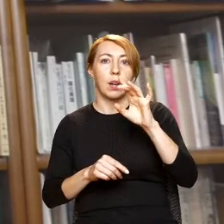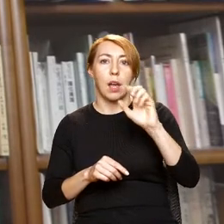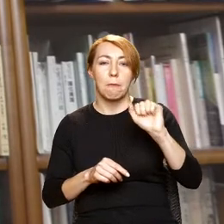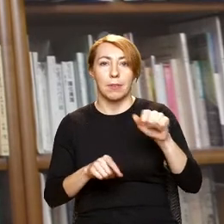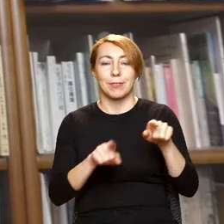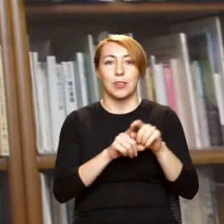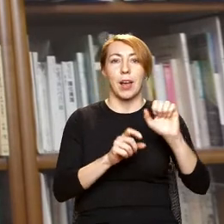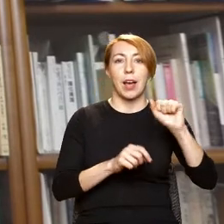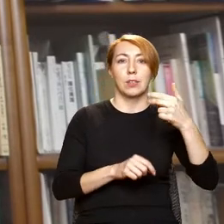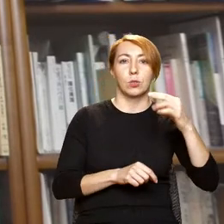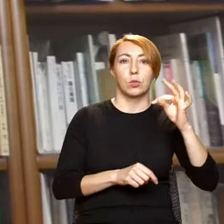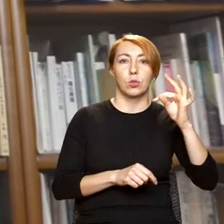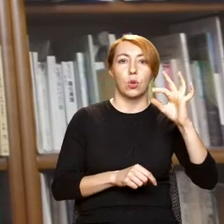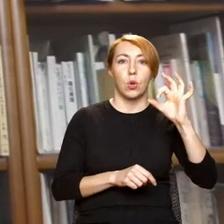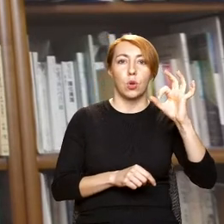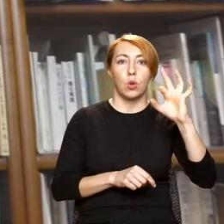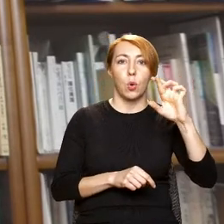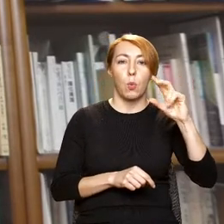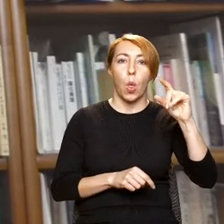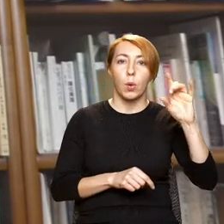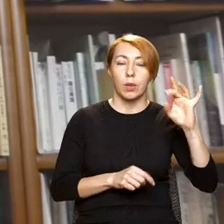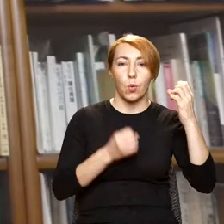kultury, językoznawstwo,